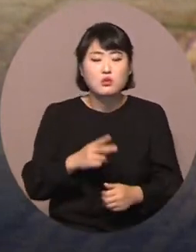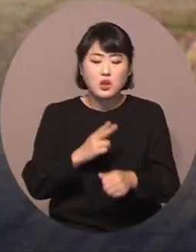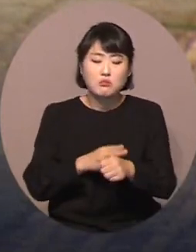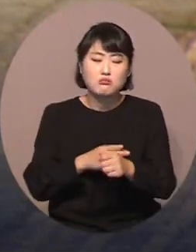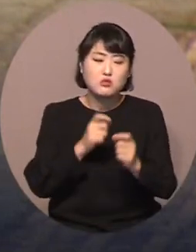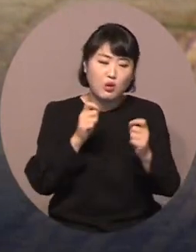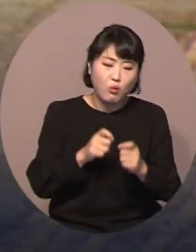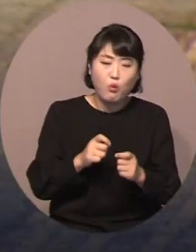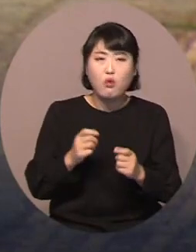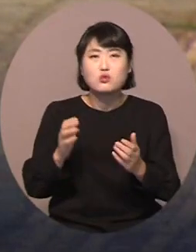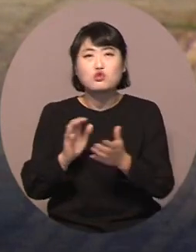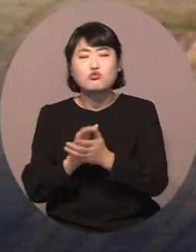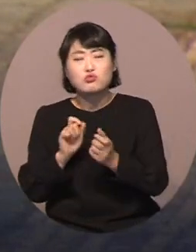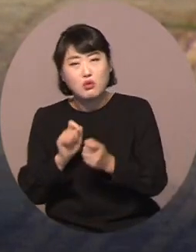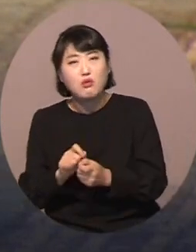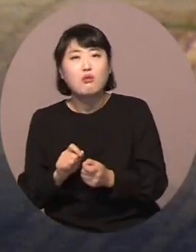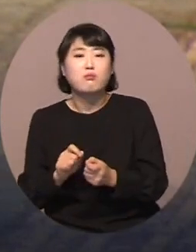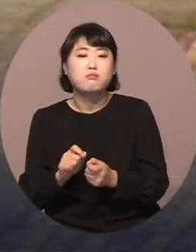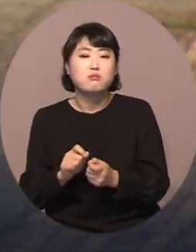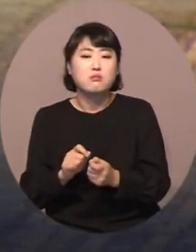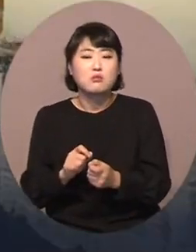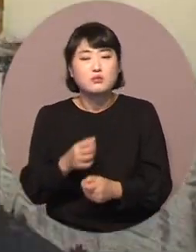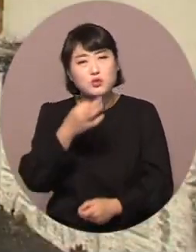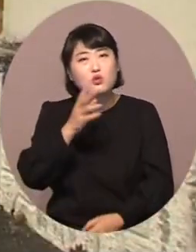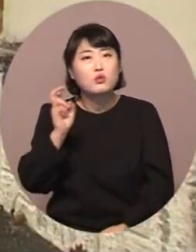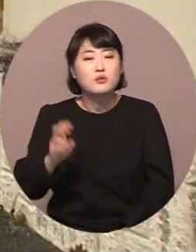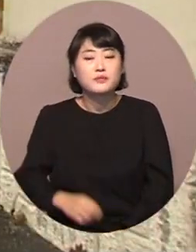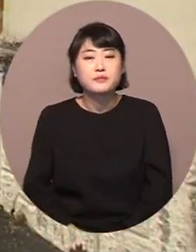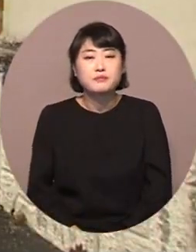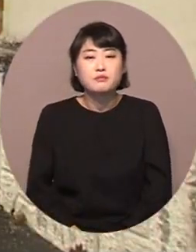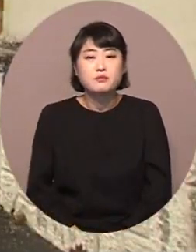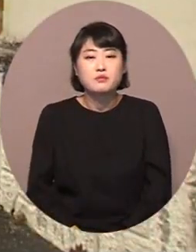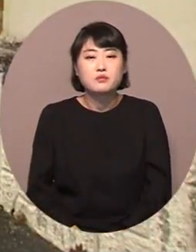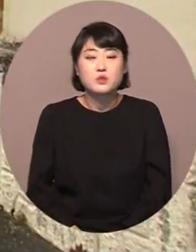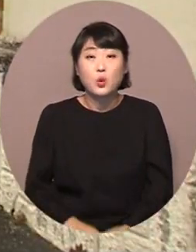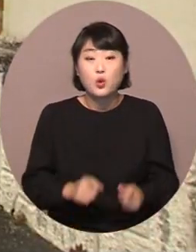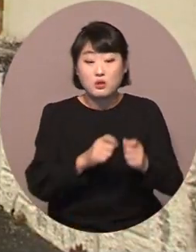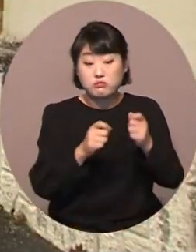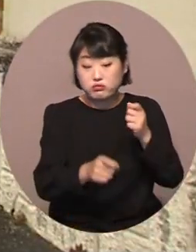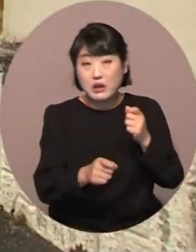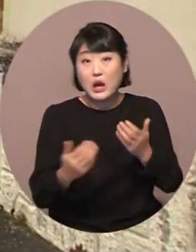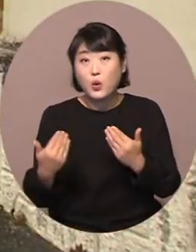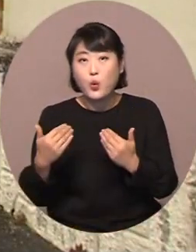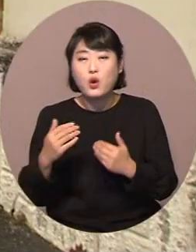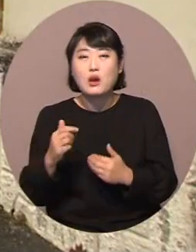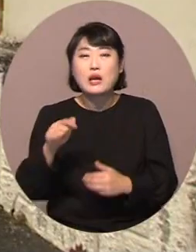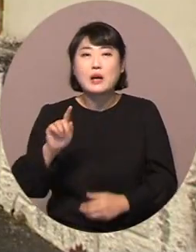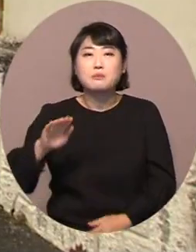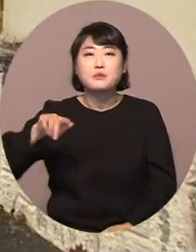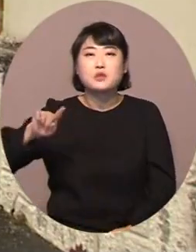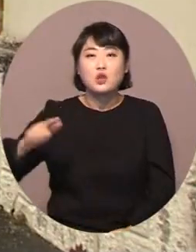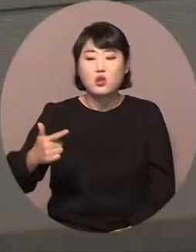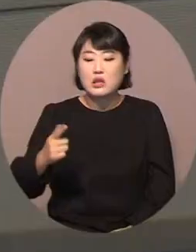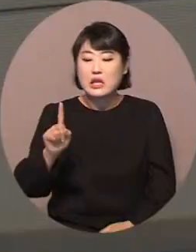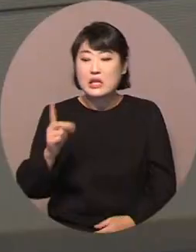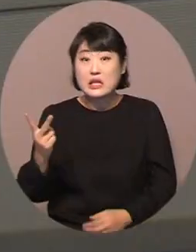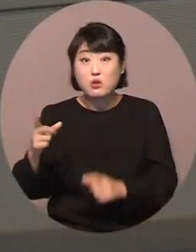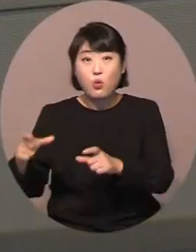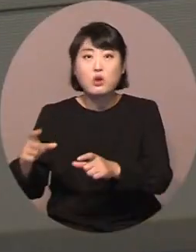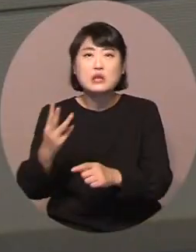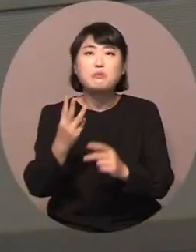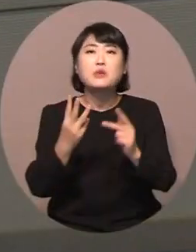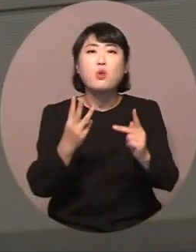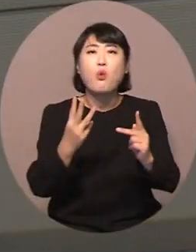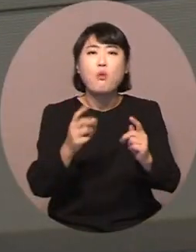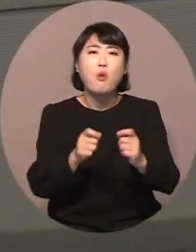선생님하고 좀 친해지고 좀 좋아졌다 싶으면 그런데 또 원신흥초 복용분교는 갑천 1, 2지구에서 3km가 떨어져 있다